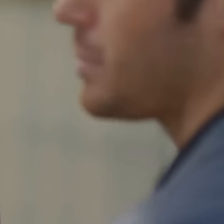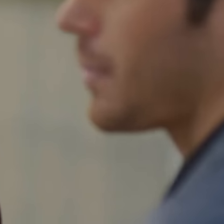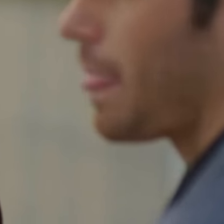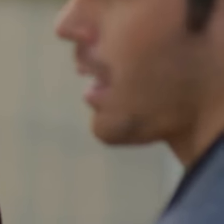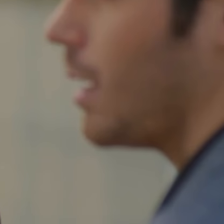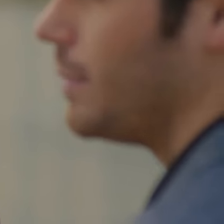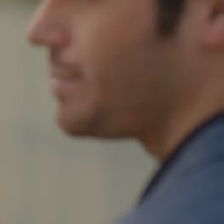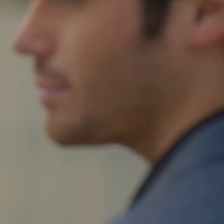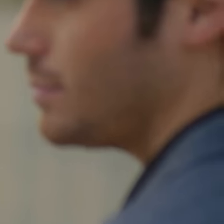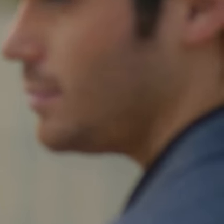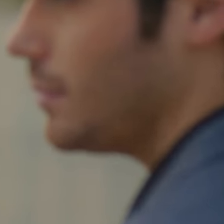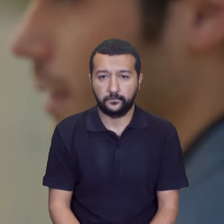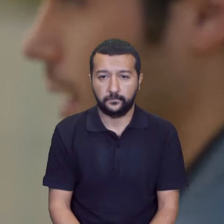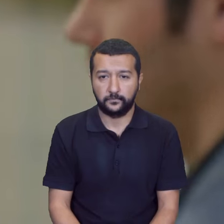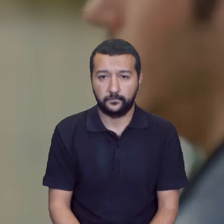Ana döndü.